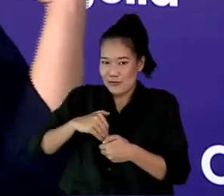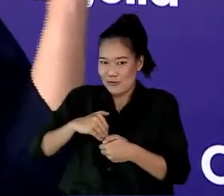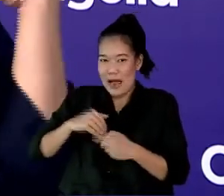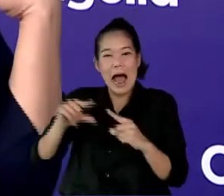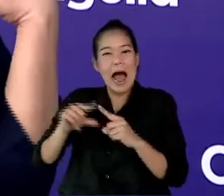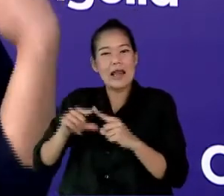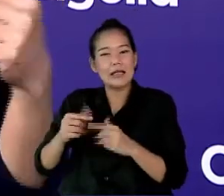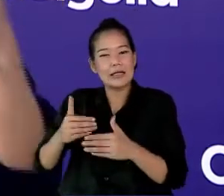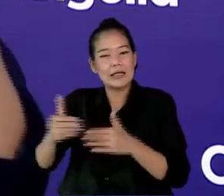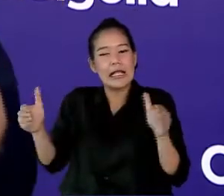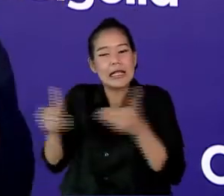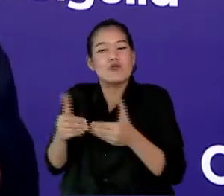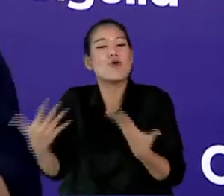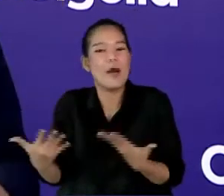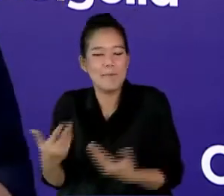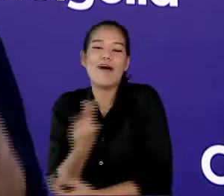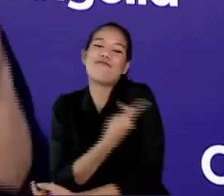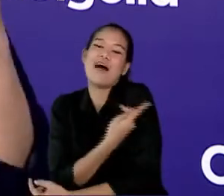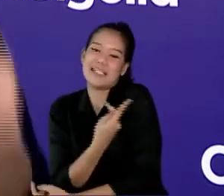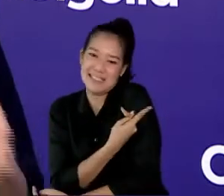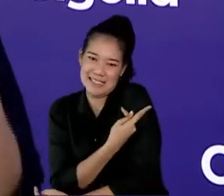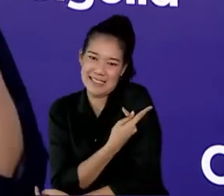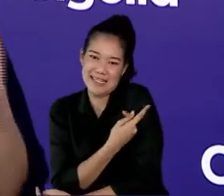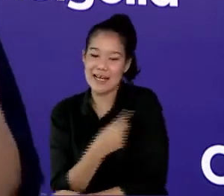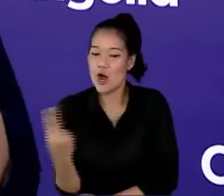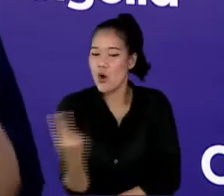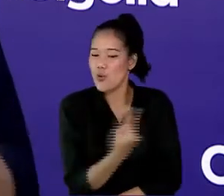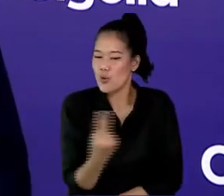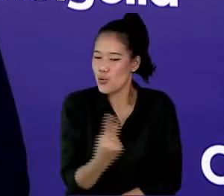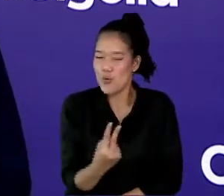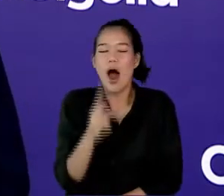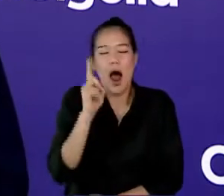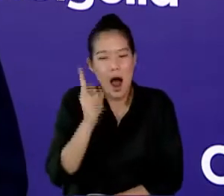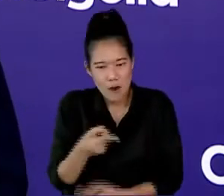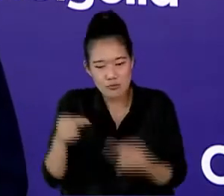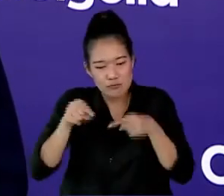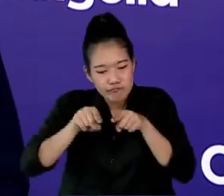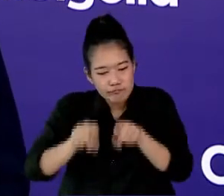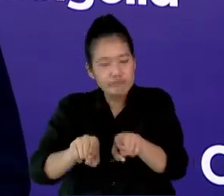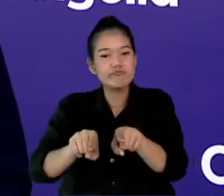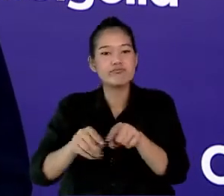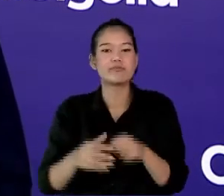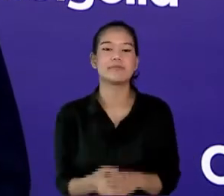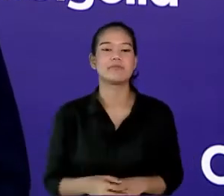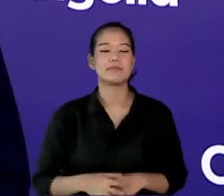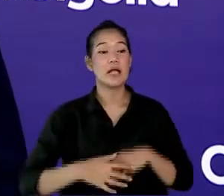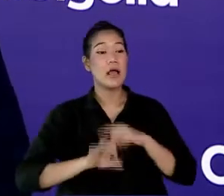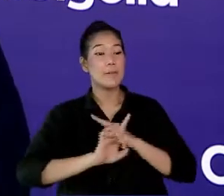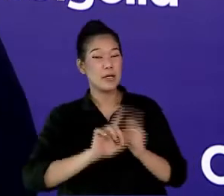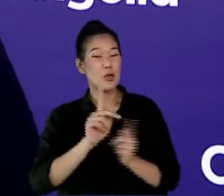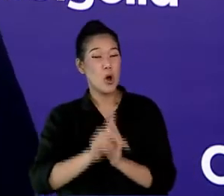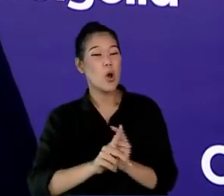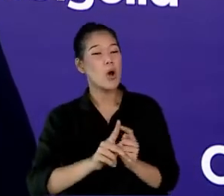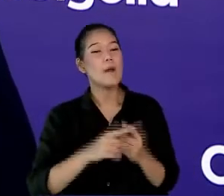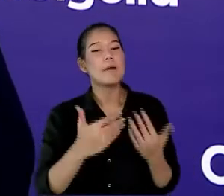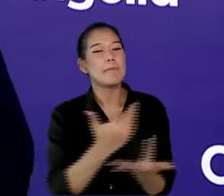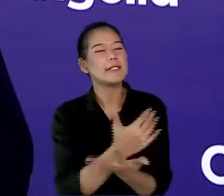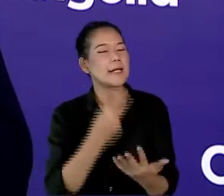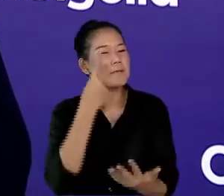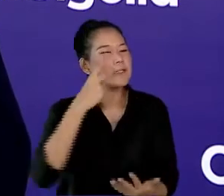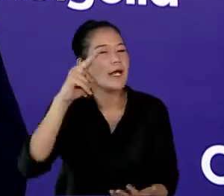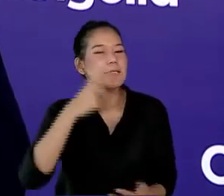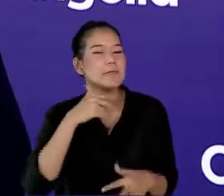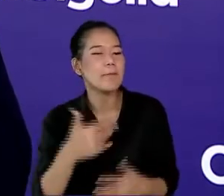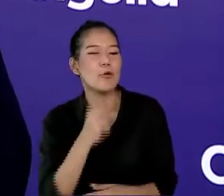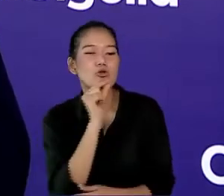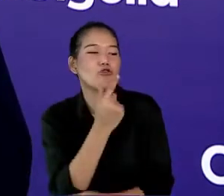sangat amat penting. Jadi dua-duanya harus dilakukan secara bersama-sama. Tapi kalau tingkat kepercayaannya lebih rendah apa